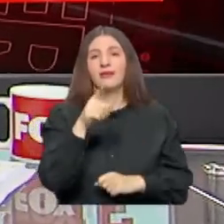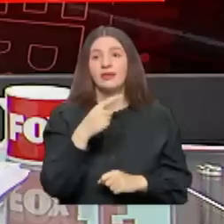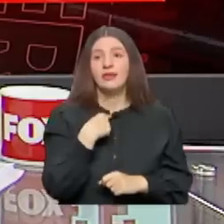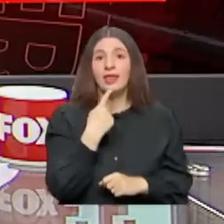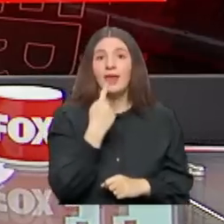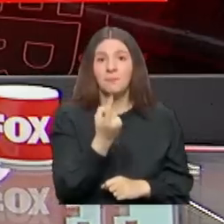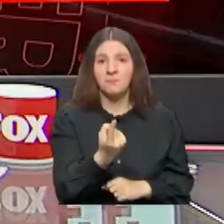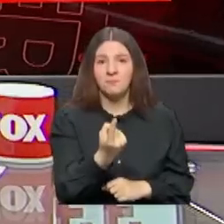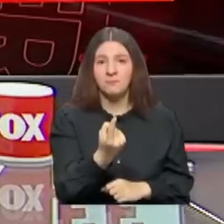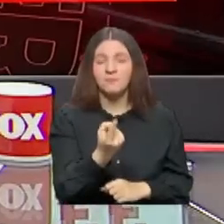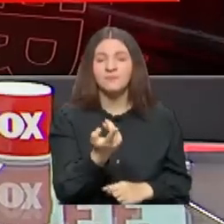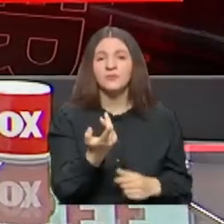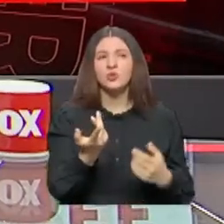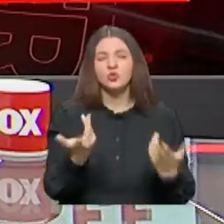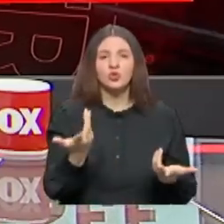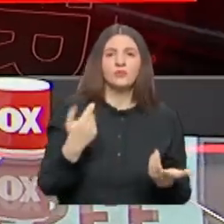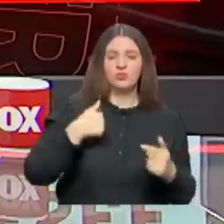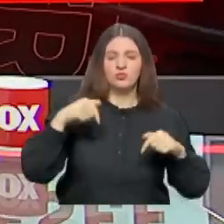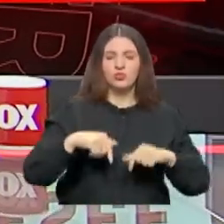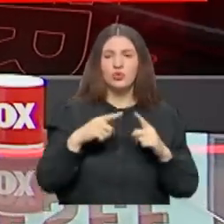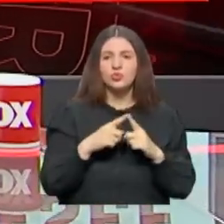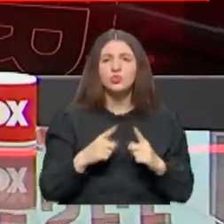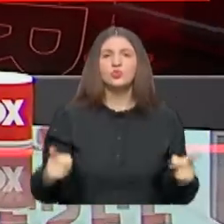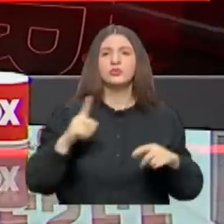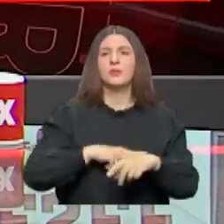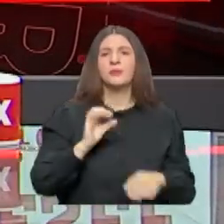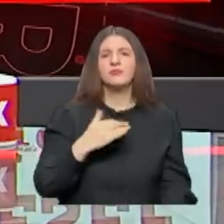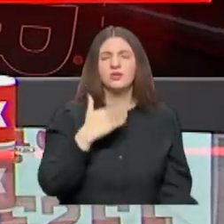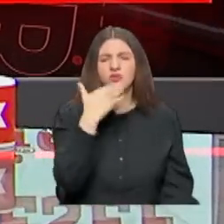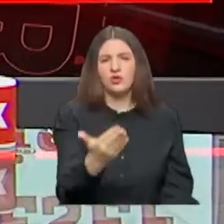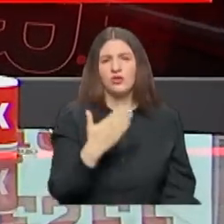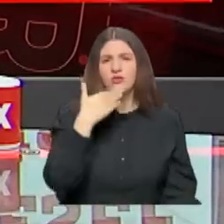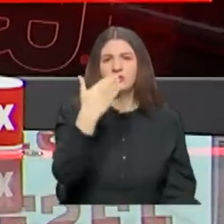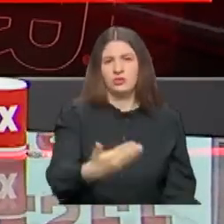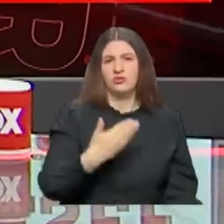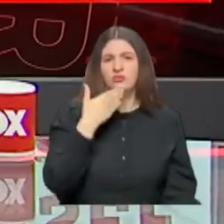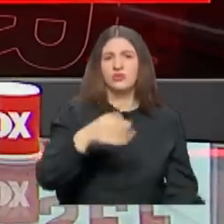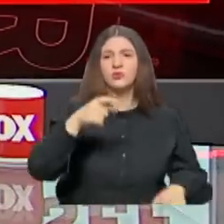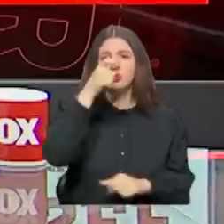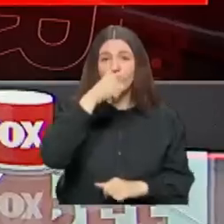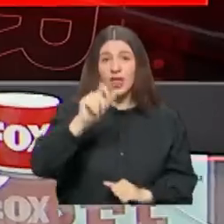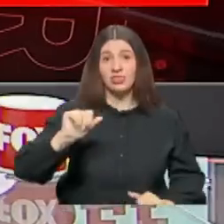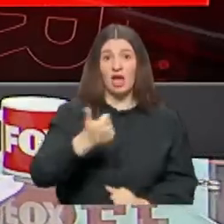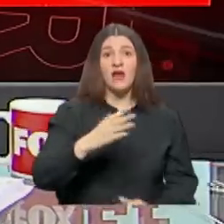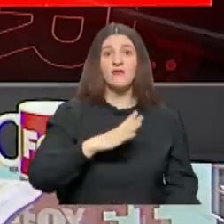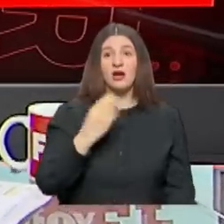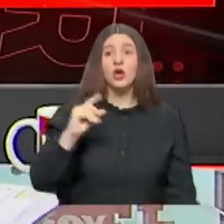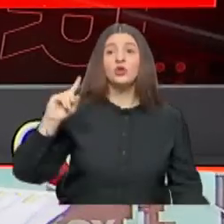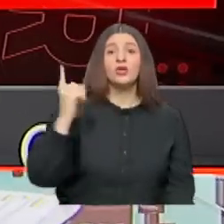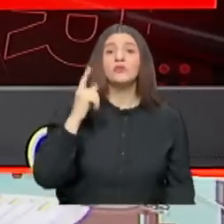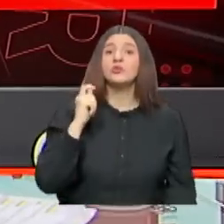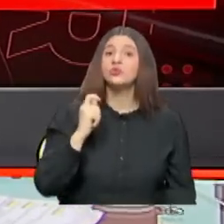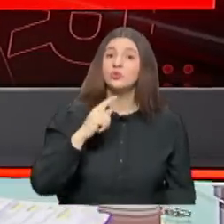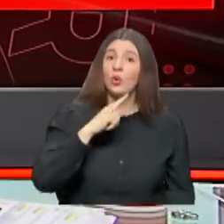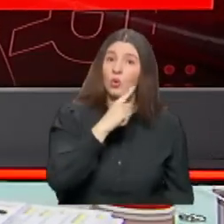derim. Çünkü biz burada uzun zamandır söylüyoruz. Bu ülke değerliyken yönetilmesi